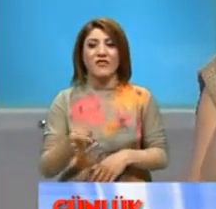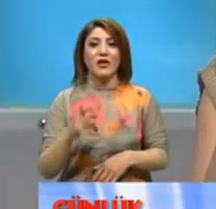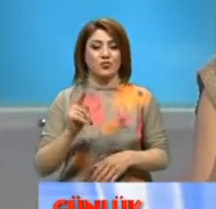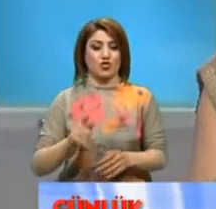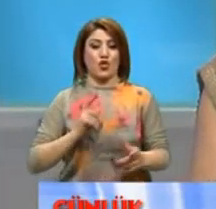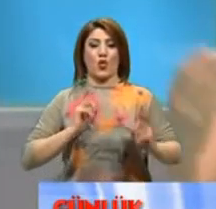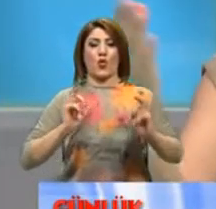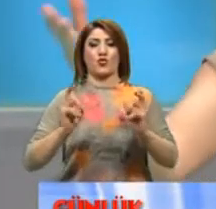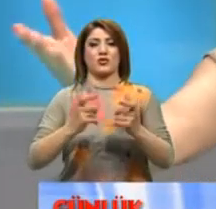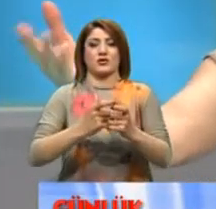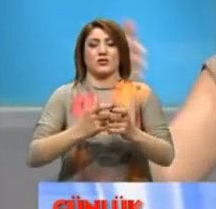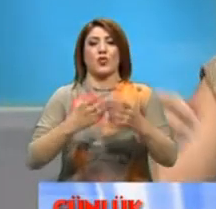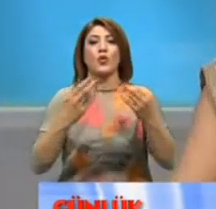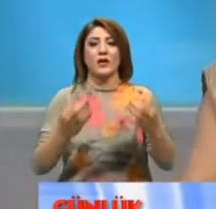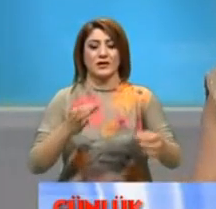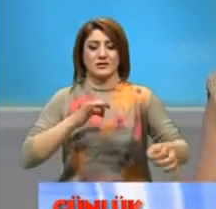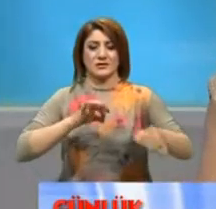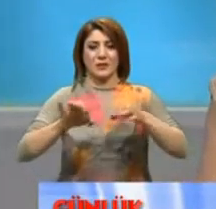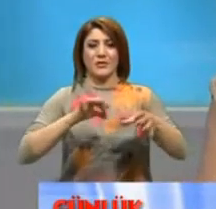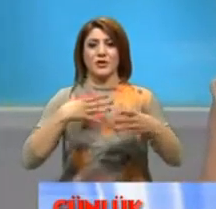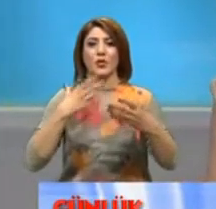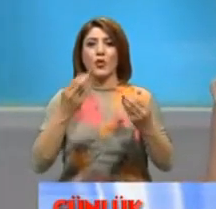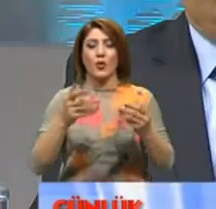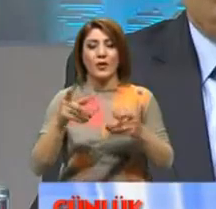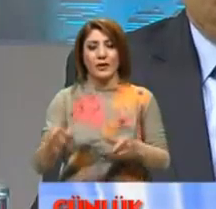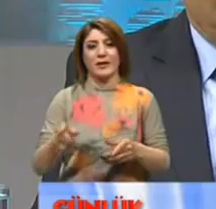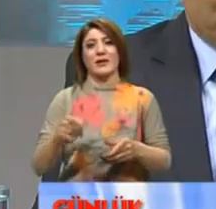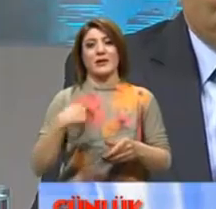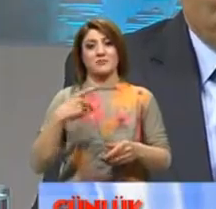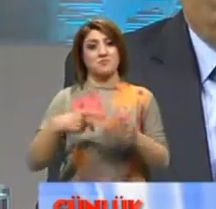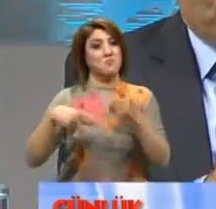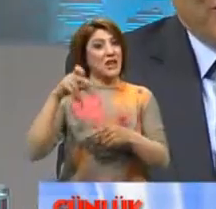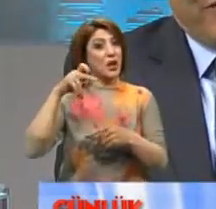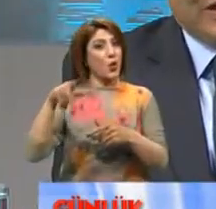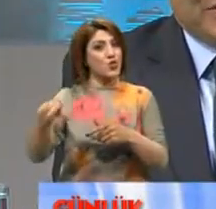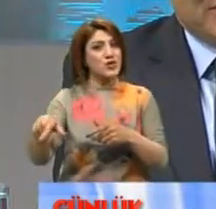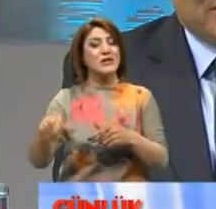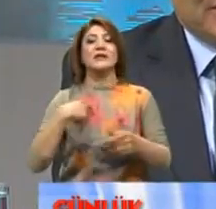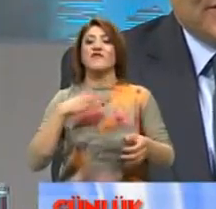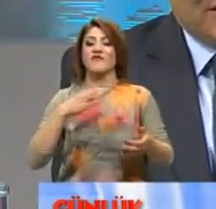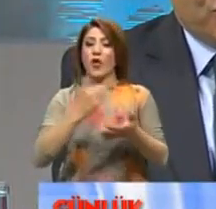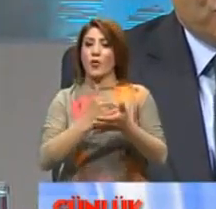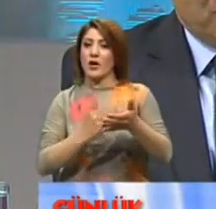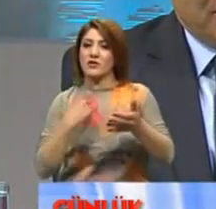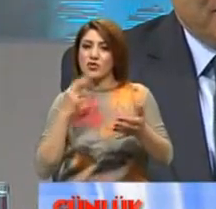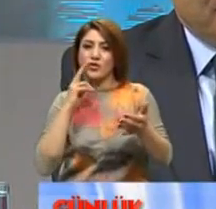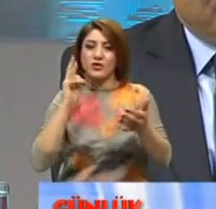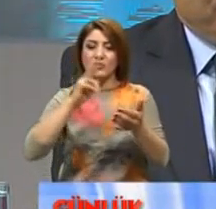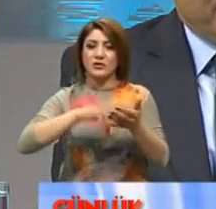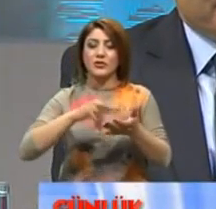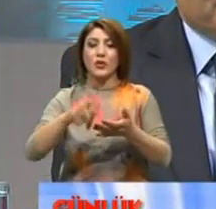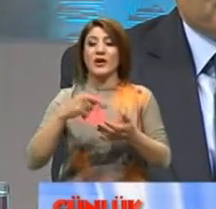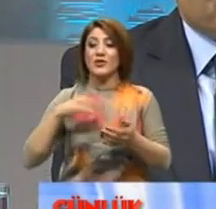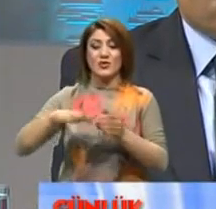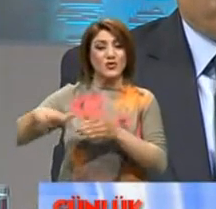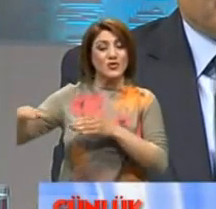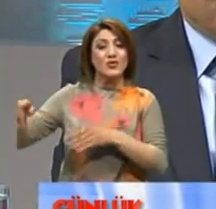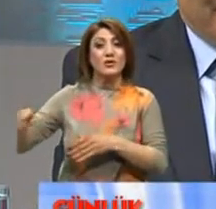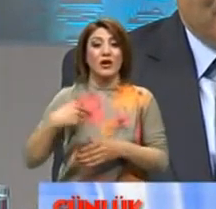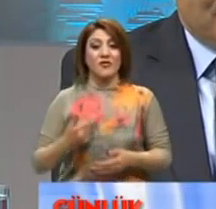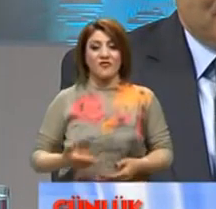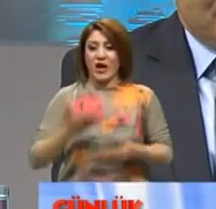Bunu hani inanarak sistematik ve olarak sistematik ve akademik olarak verilmesi çok önemli. Aynen. Pedagojik formasyonuna uygun olarak verilmesi. Zira o çocuklara verdiğimiz